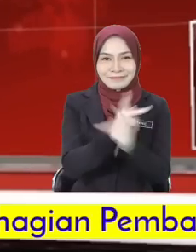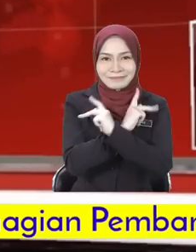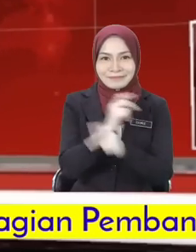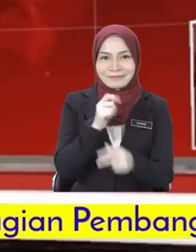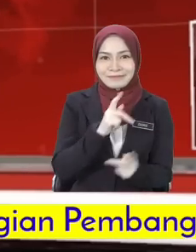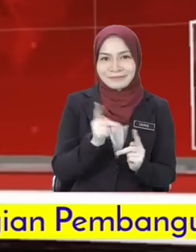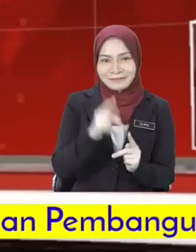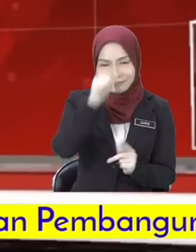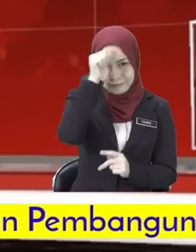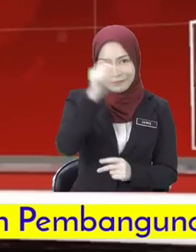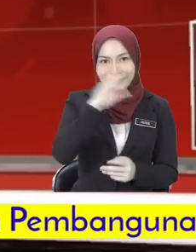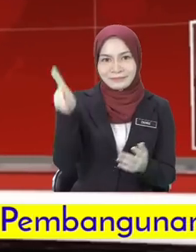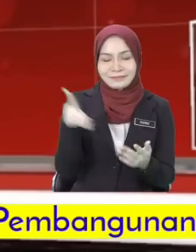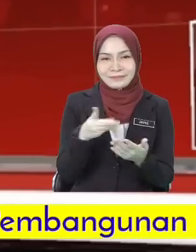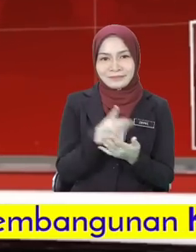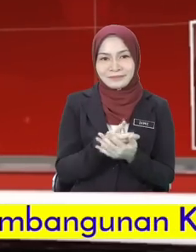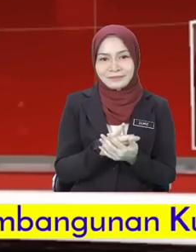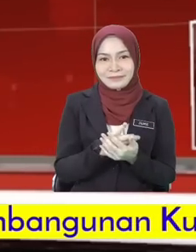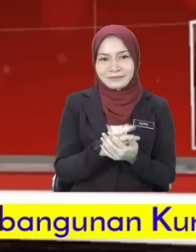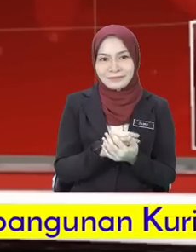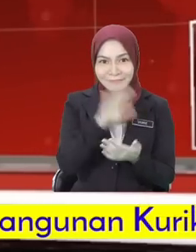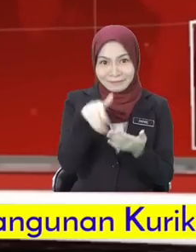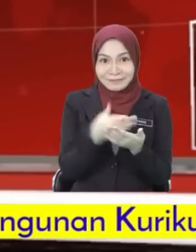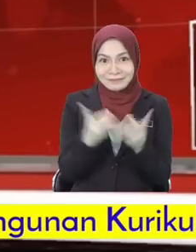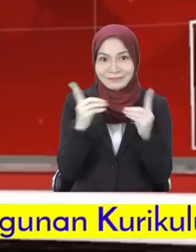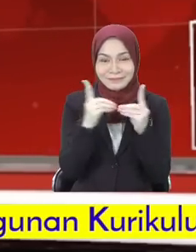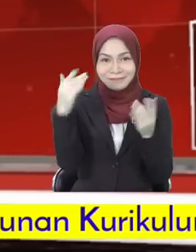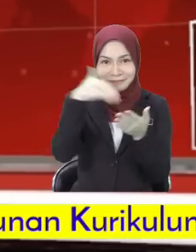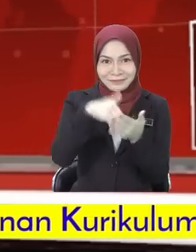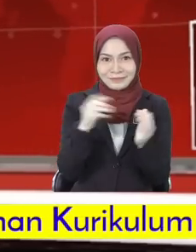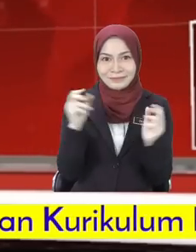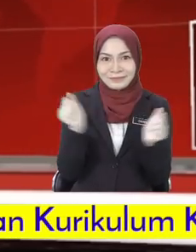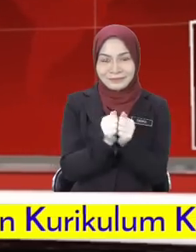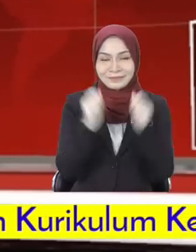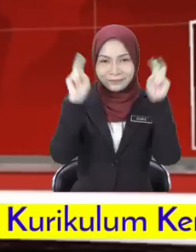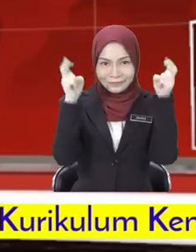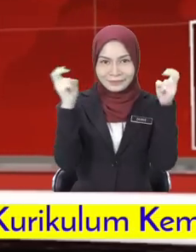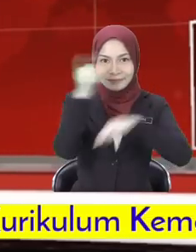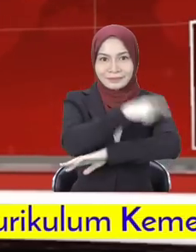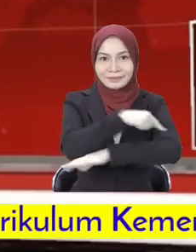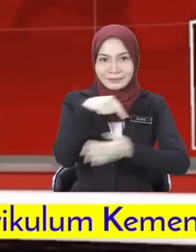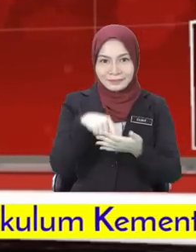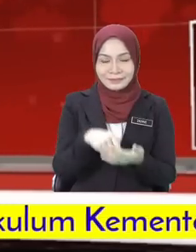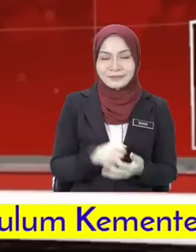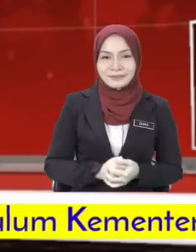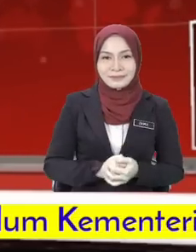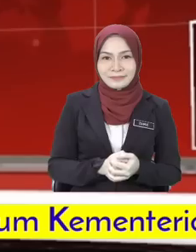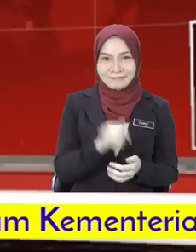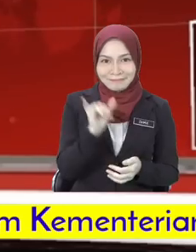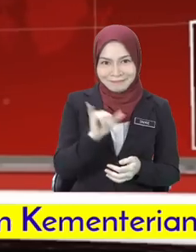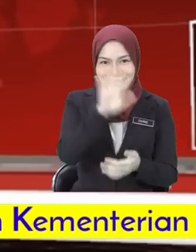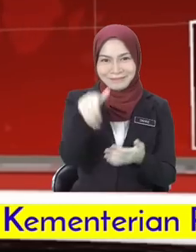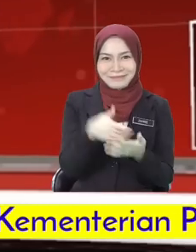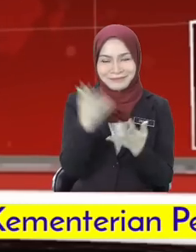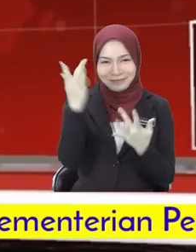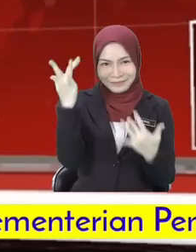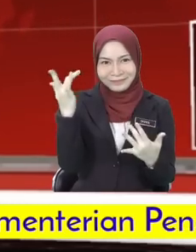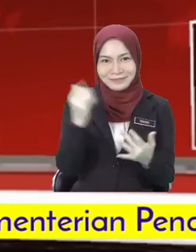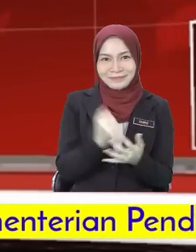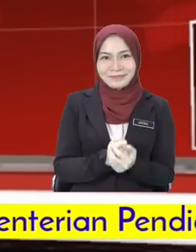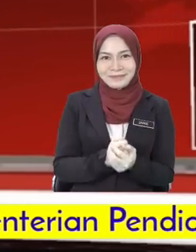Alhamdulillah kita bertemu kali ini dengan topik pada hari ini yang cukup menarik dan yang